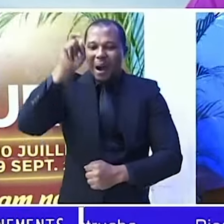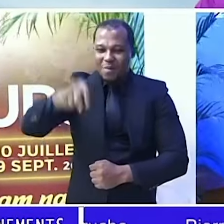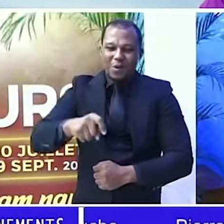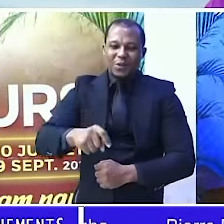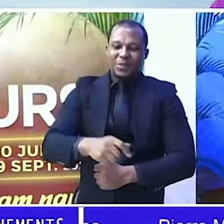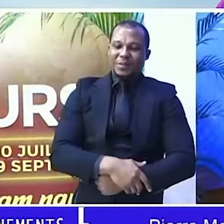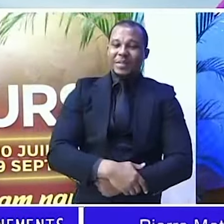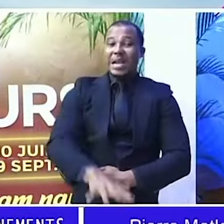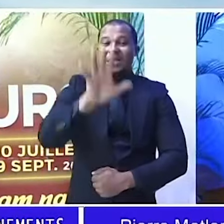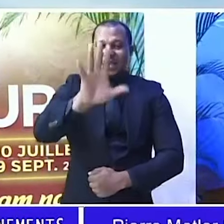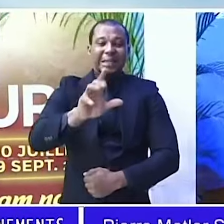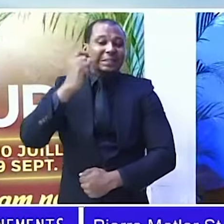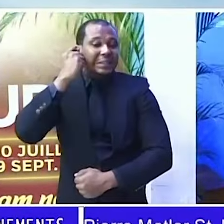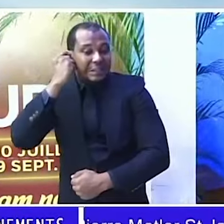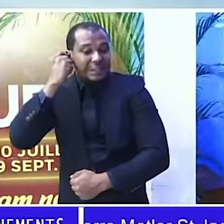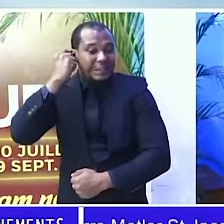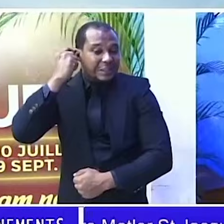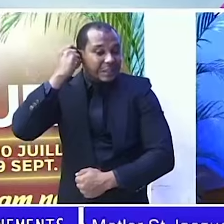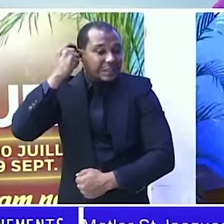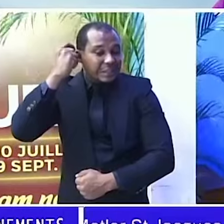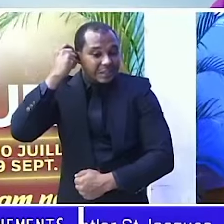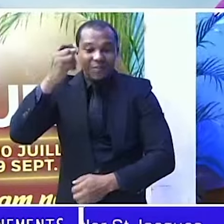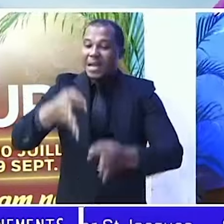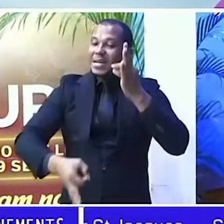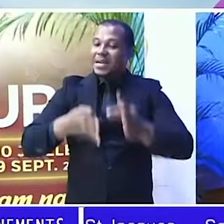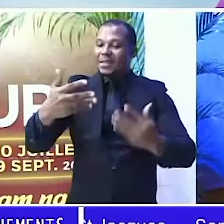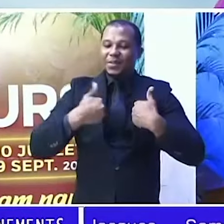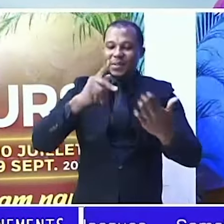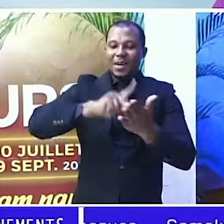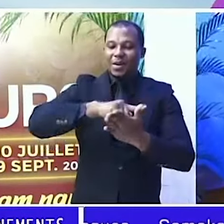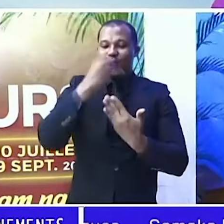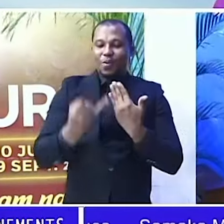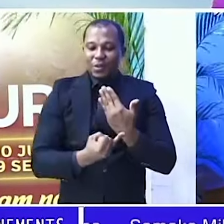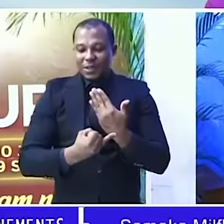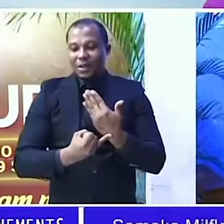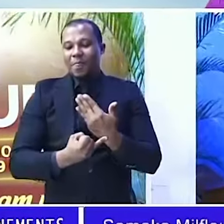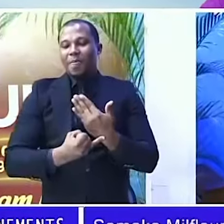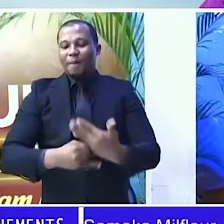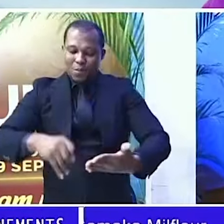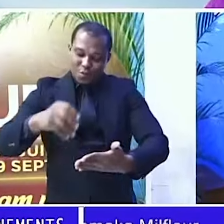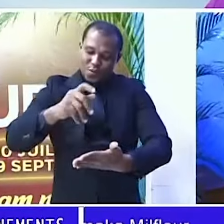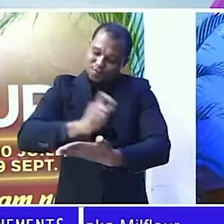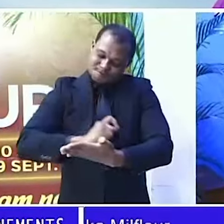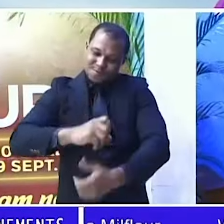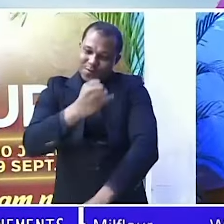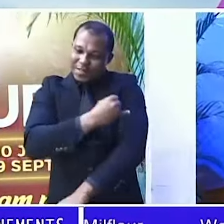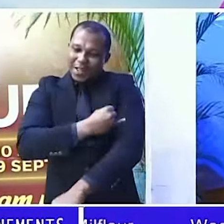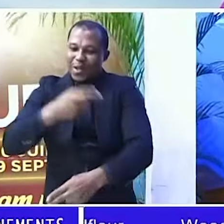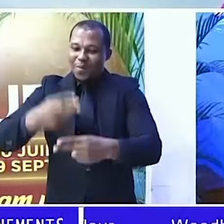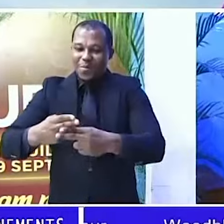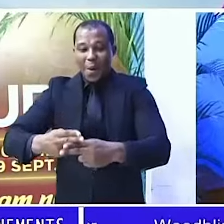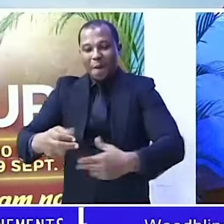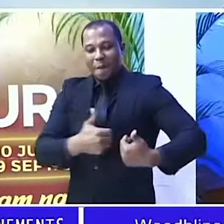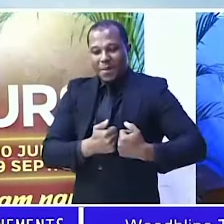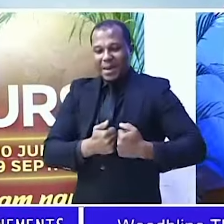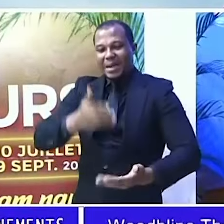ça voyez sous te gen un projet pour t'aller écrire non yon dernier nèg sous quoi font